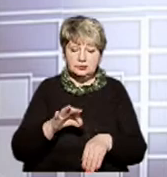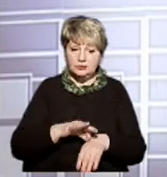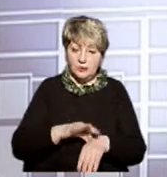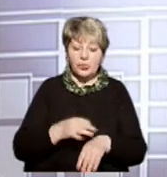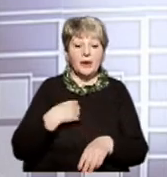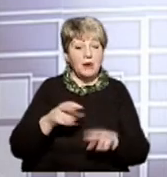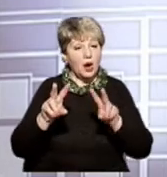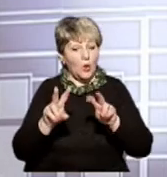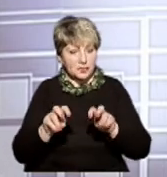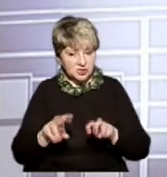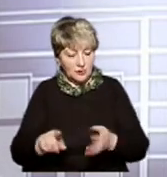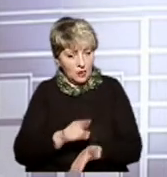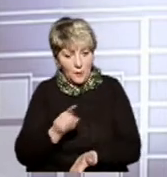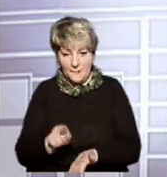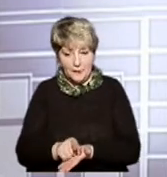ми обстежуємо